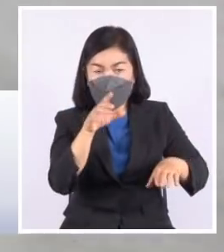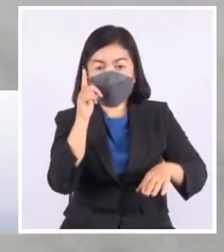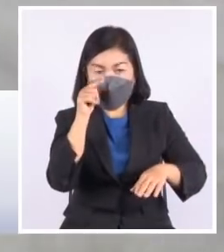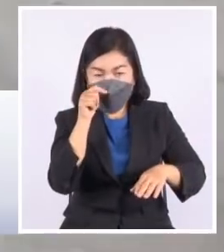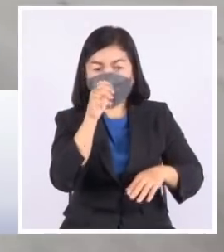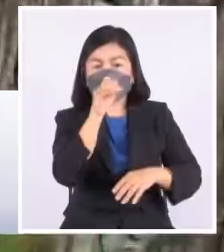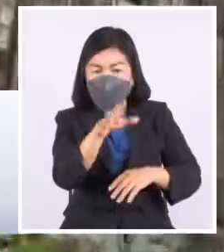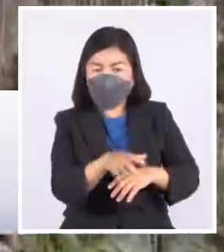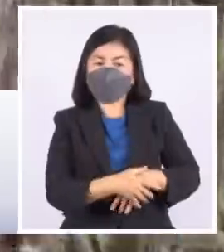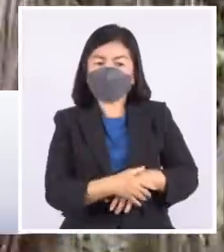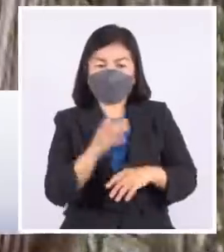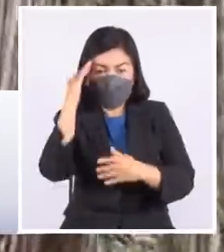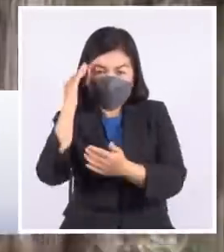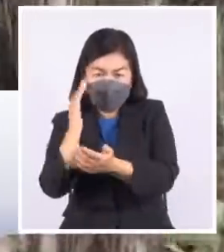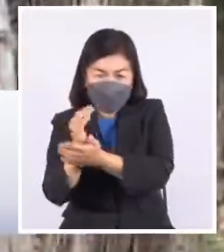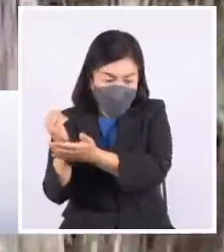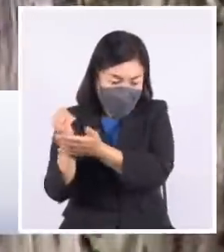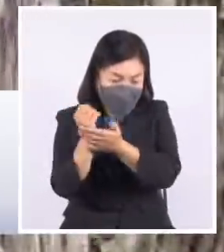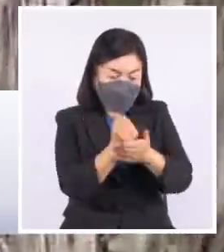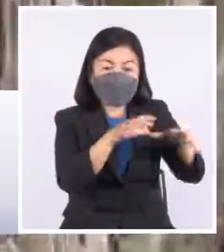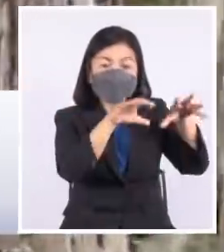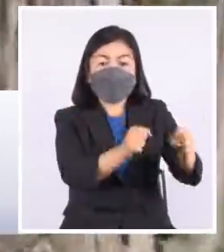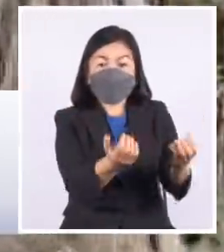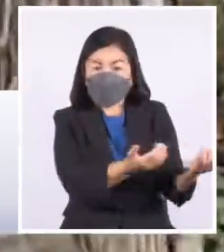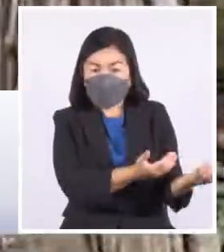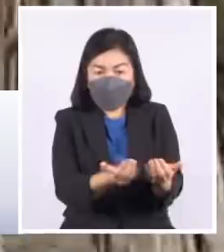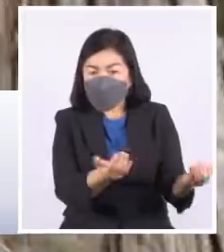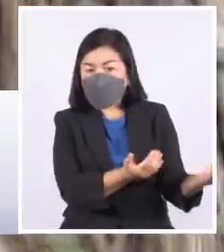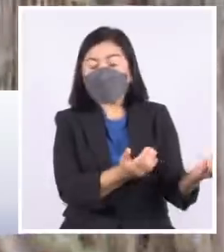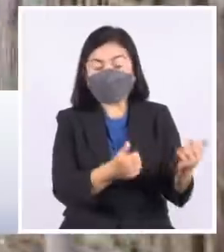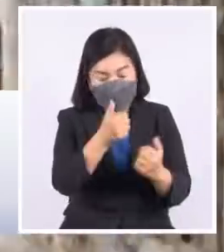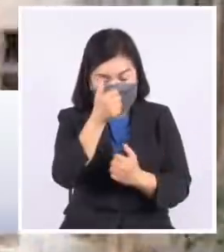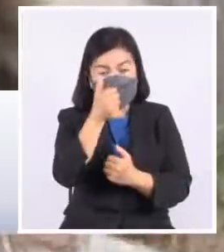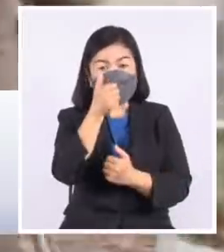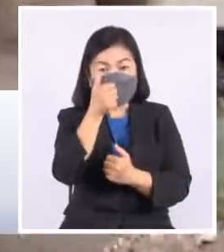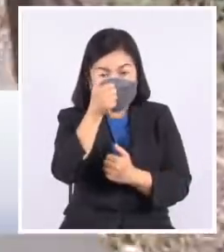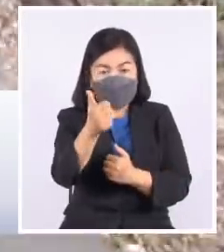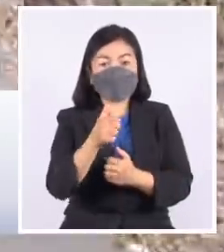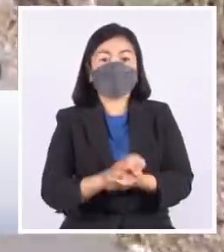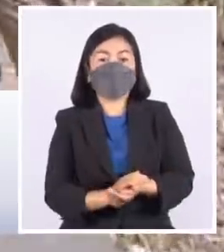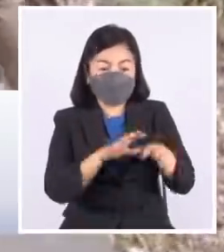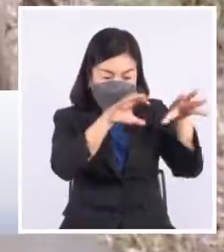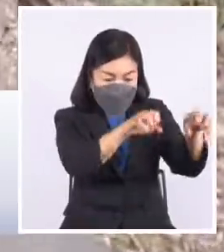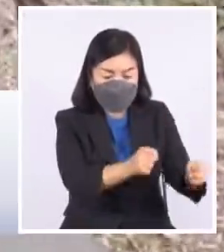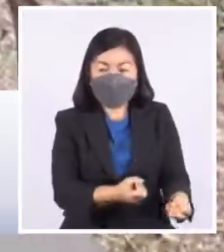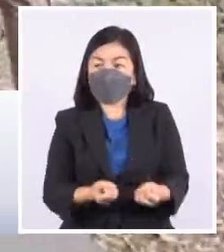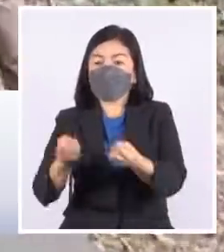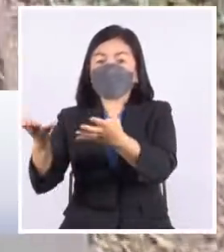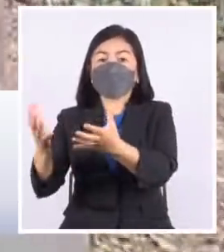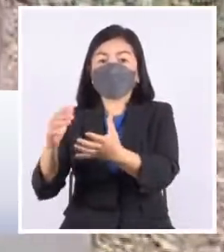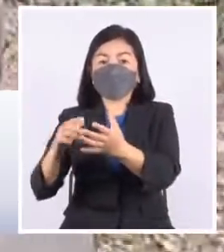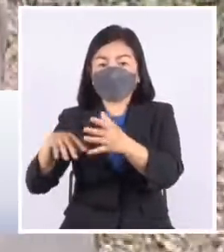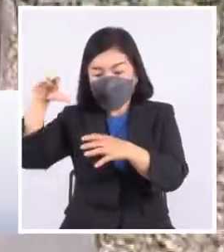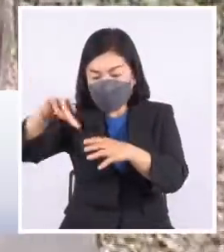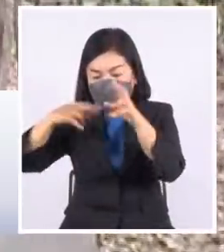อกว่าเนี่ยการที่ตำรวจมาช่วยครั้งนี้นะครับก็ถือว่าเนี่ยเป็นสิ่งที่ดีแล้วอยากจะให้เอาลูกสาวเนี่ยไปบำบัดหน่อยนะครับอ